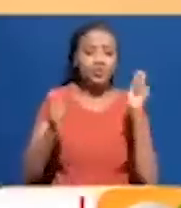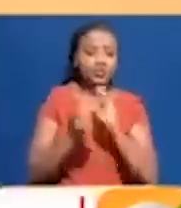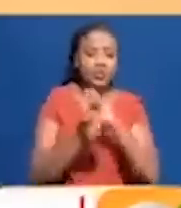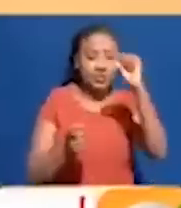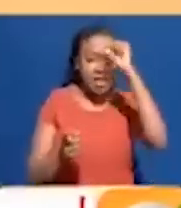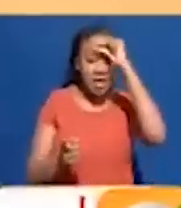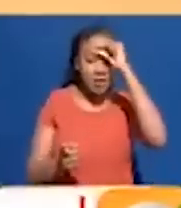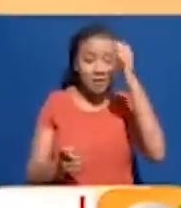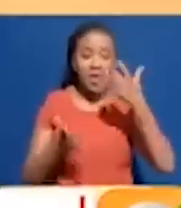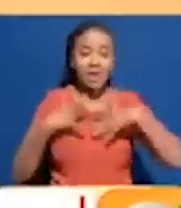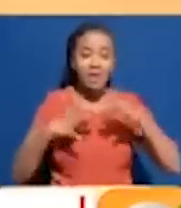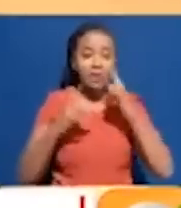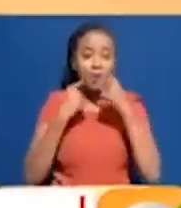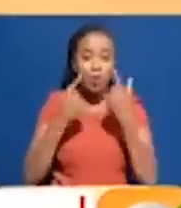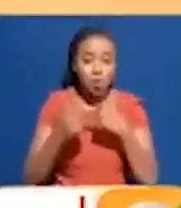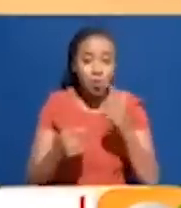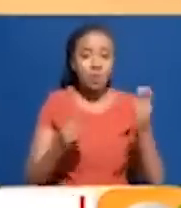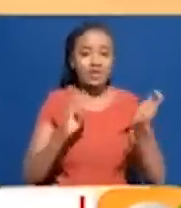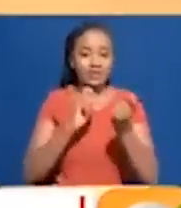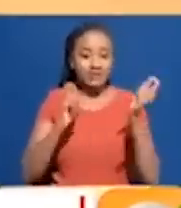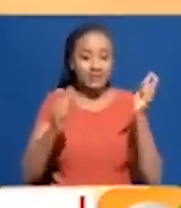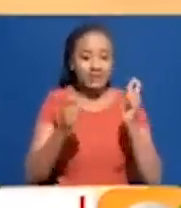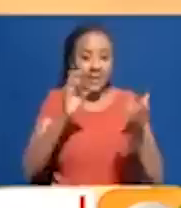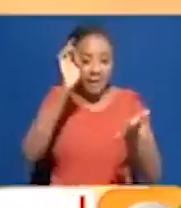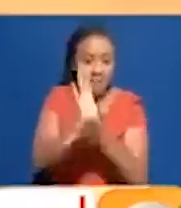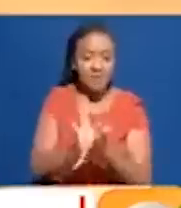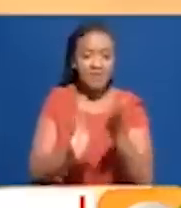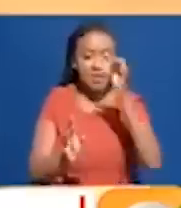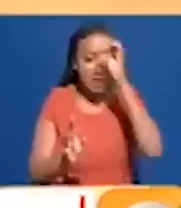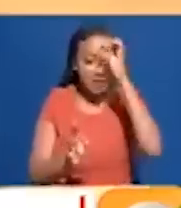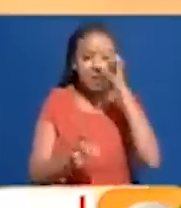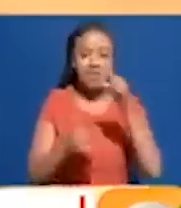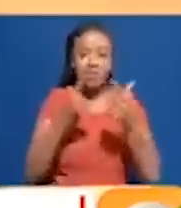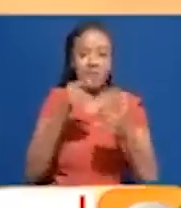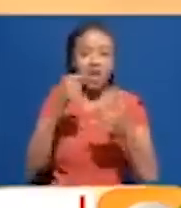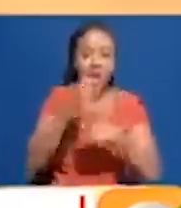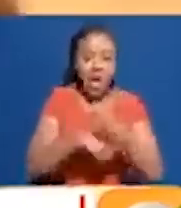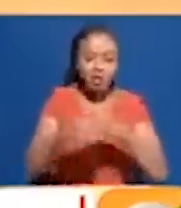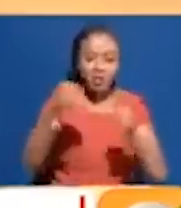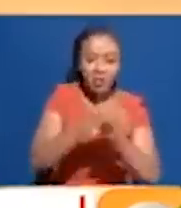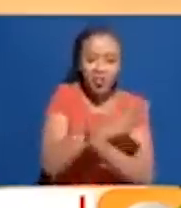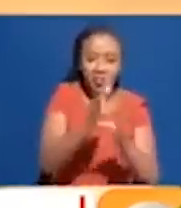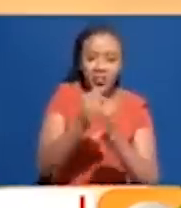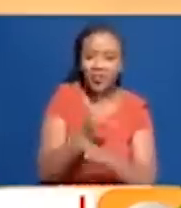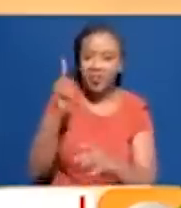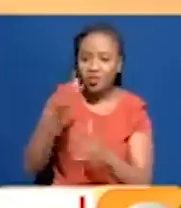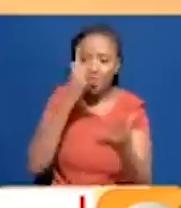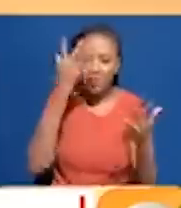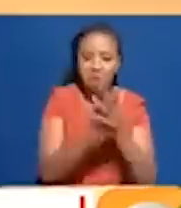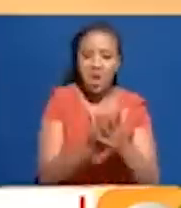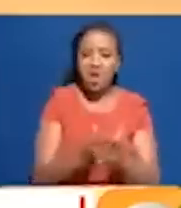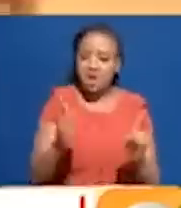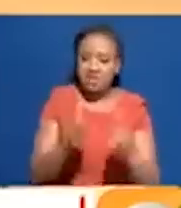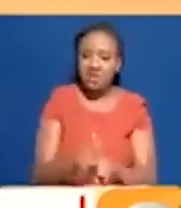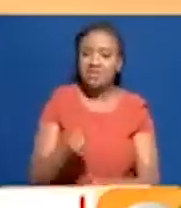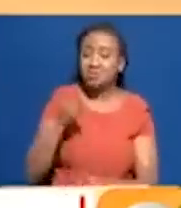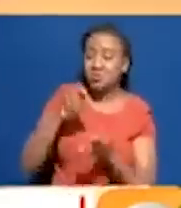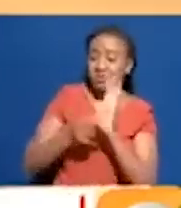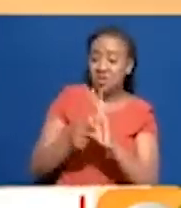watu ambao upindua serikali hao ukamatwa wanapelekwa kwenye prison. So Raila Odinga, you are not above the